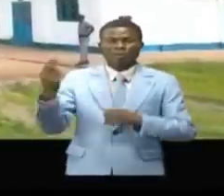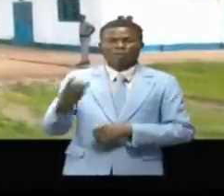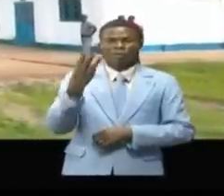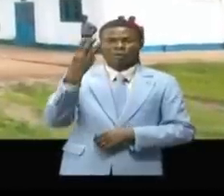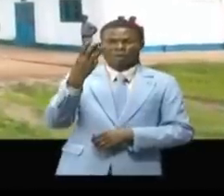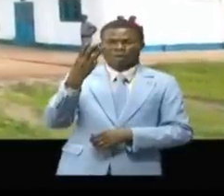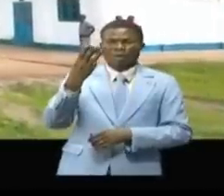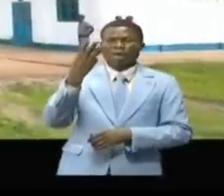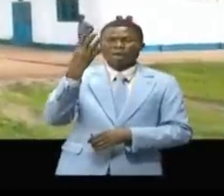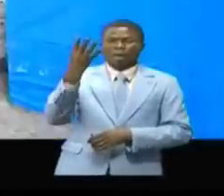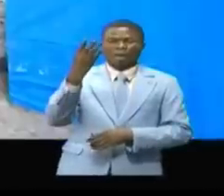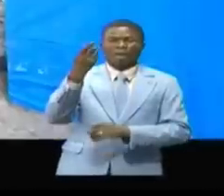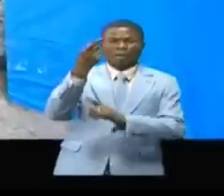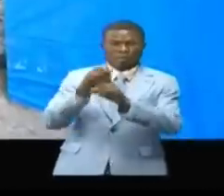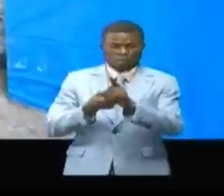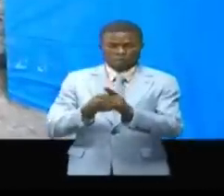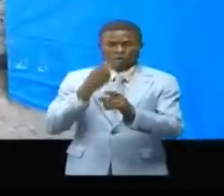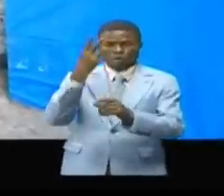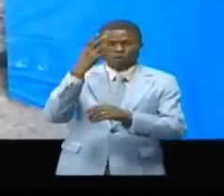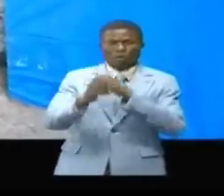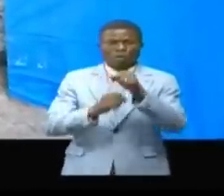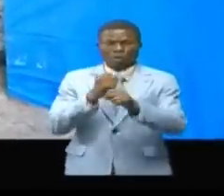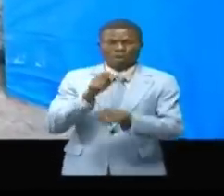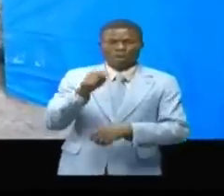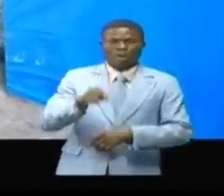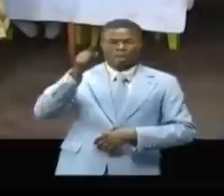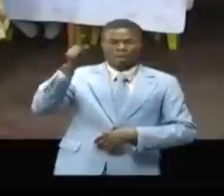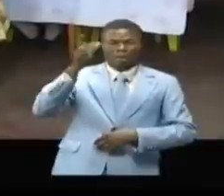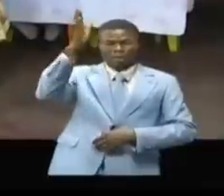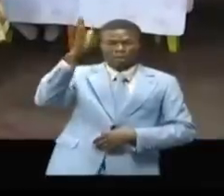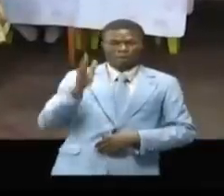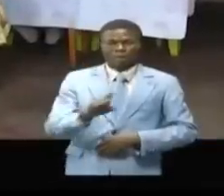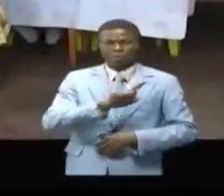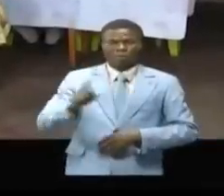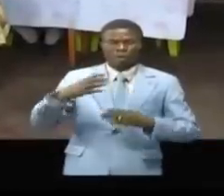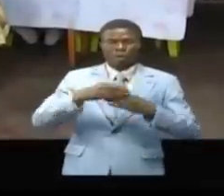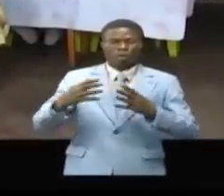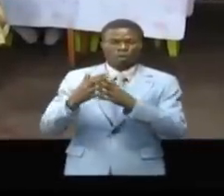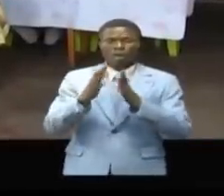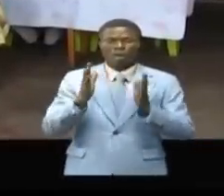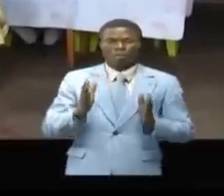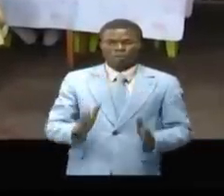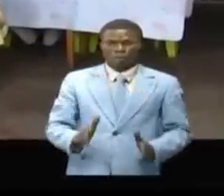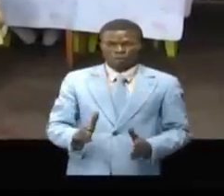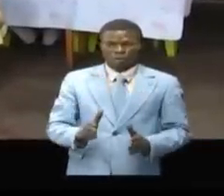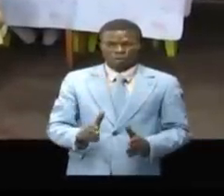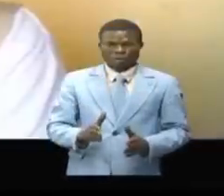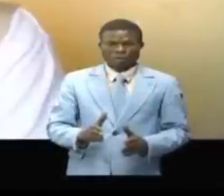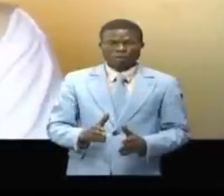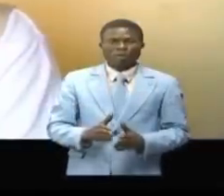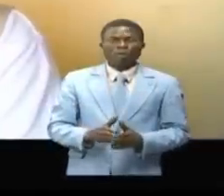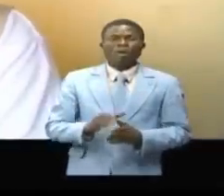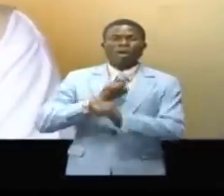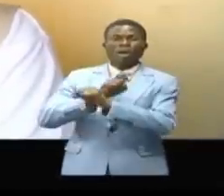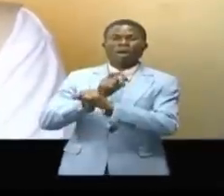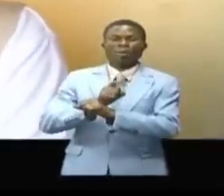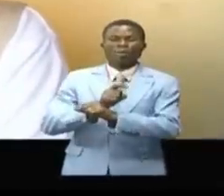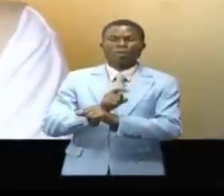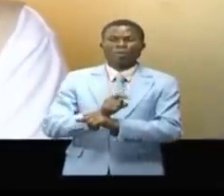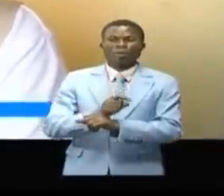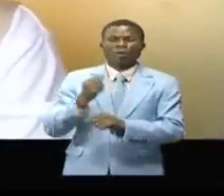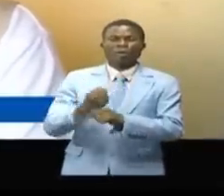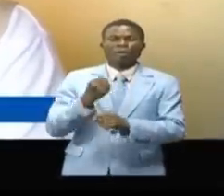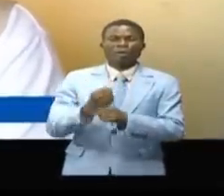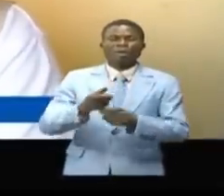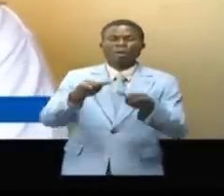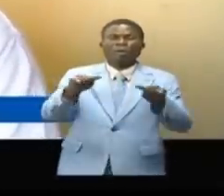mois. Son coût est estimé à 1 500 000 dollars américains. Ce qui empêche souvent les producteurs d'avoir les 1